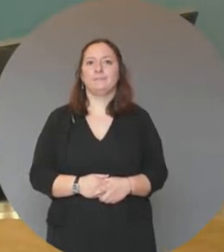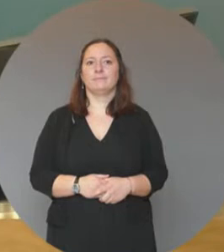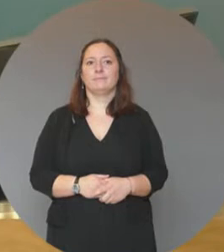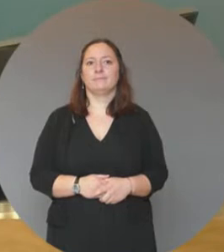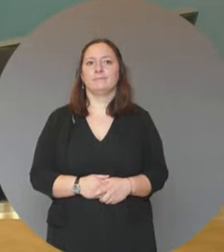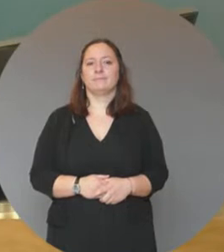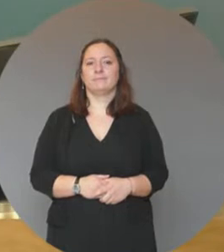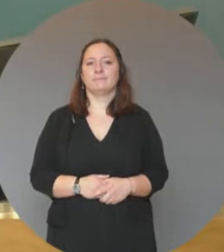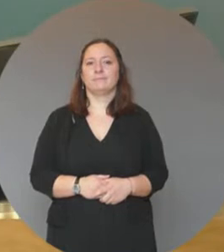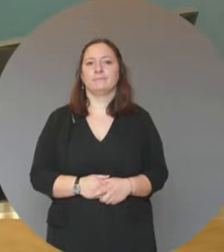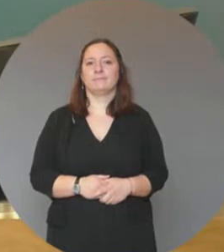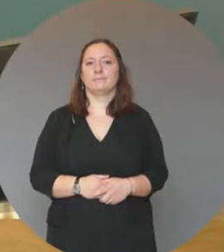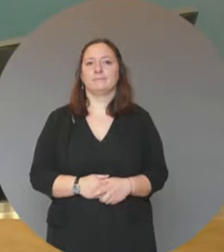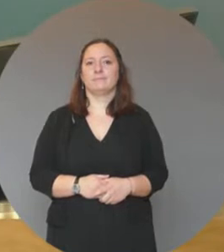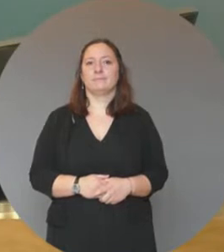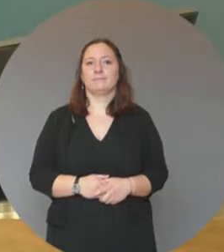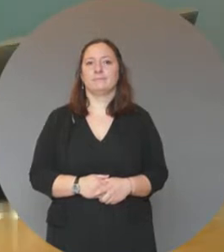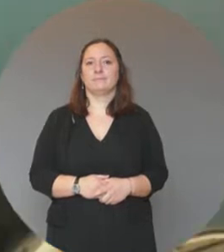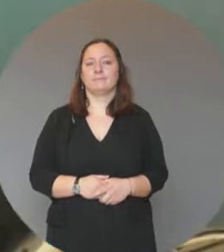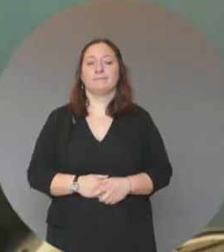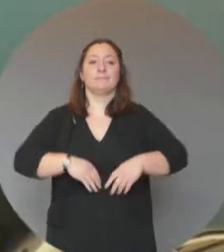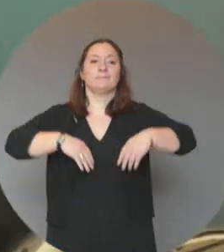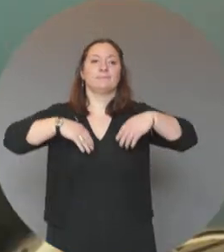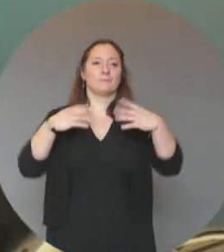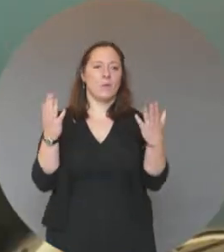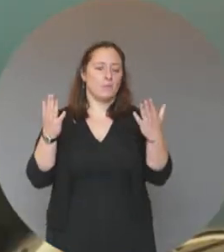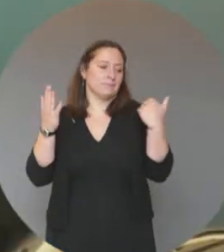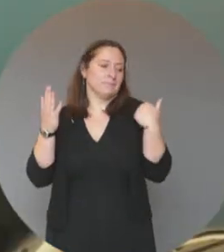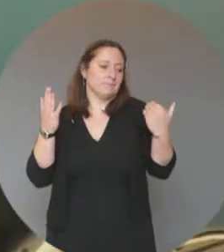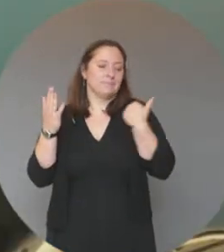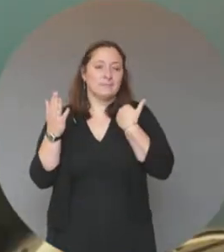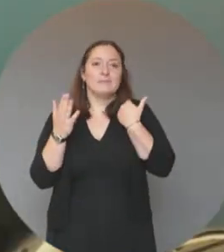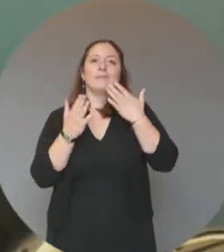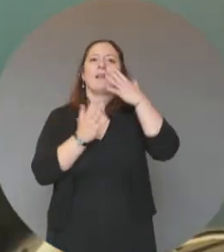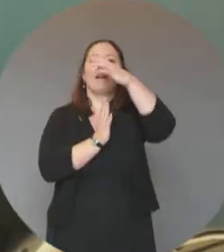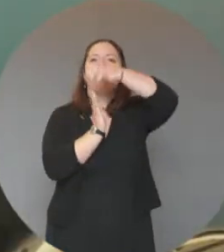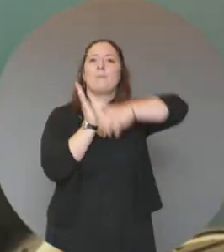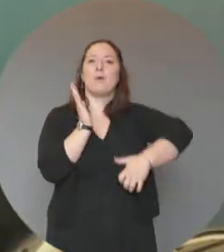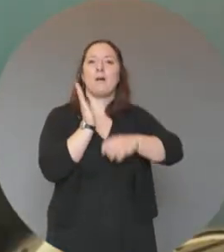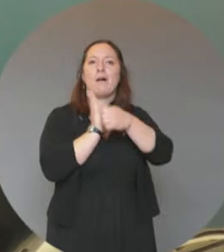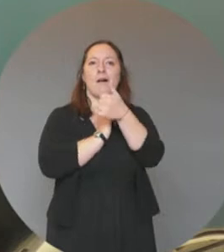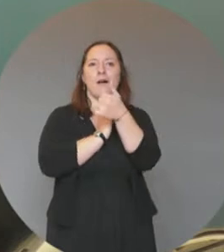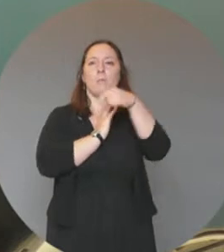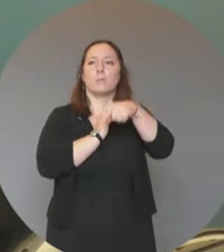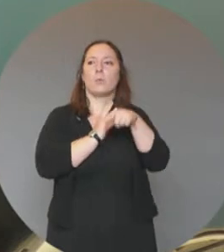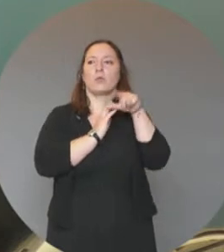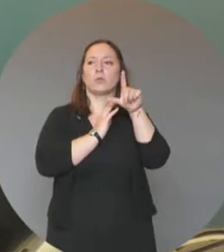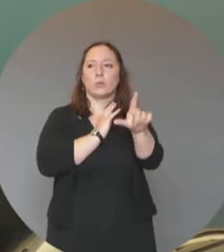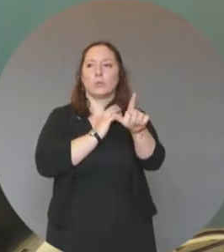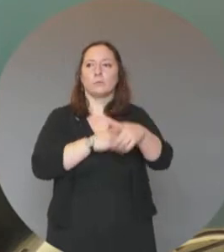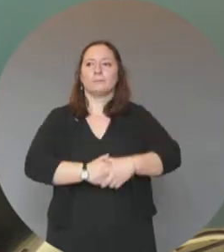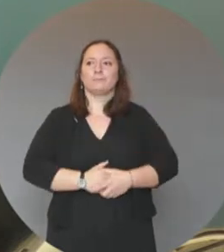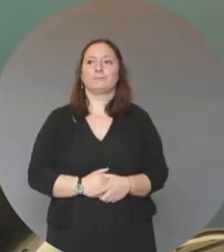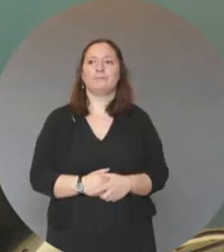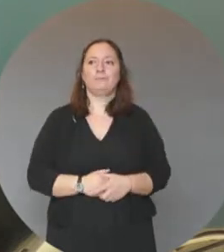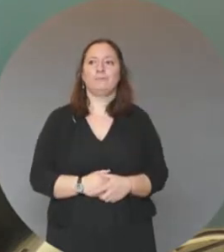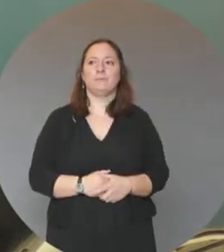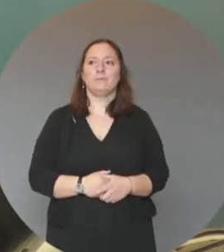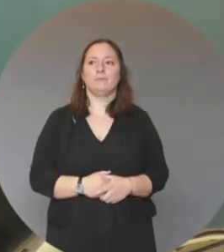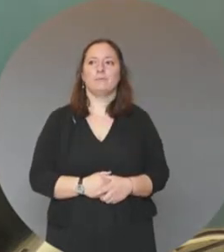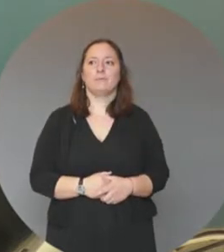alors mes chers collègues nous étions à l'examen du rapport 1 2 nous avons une proposition